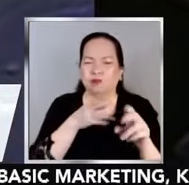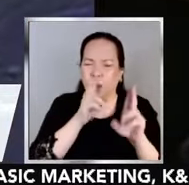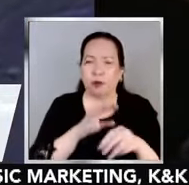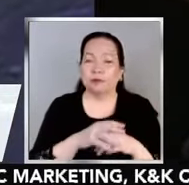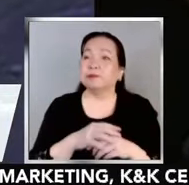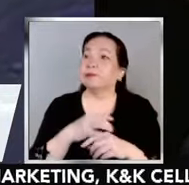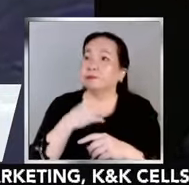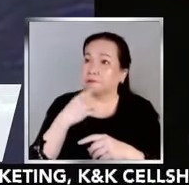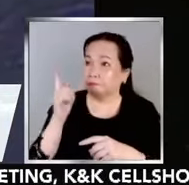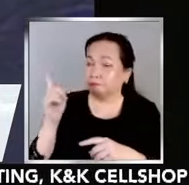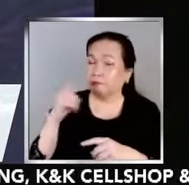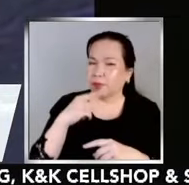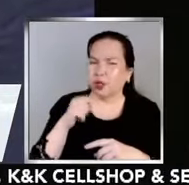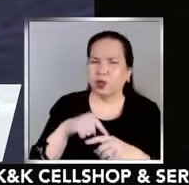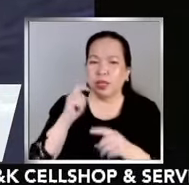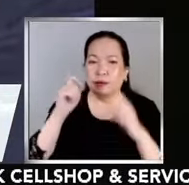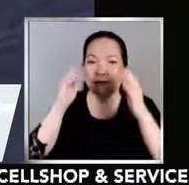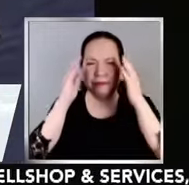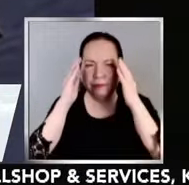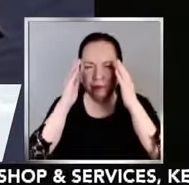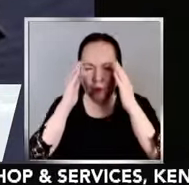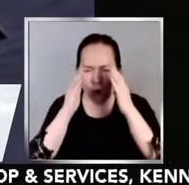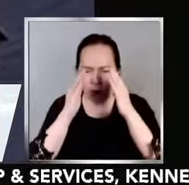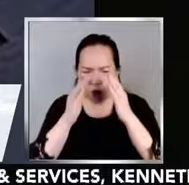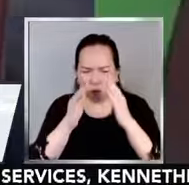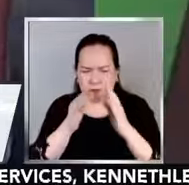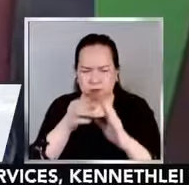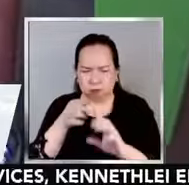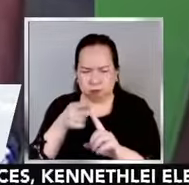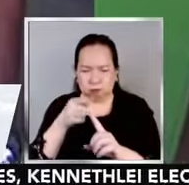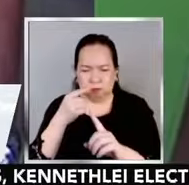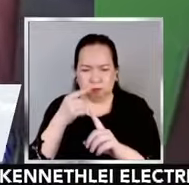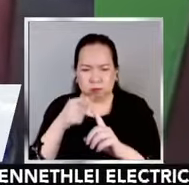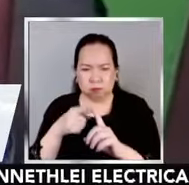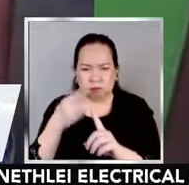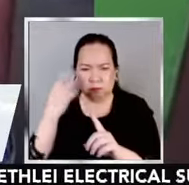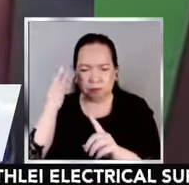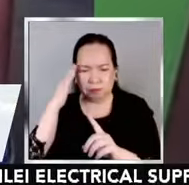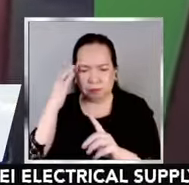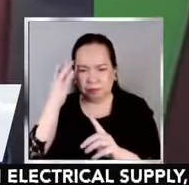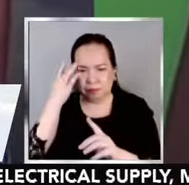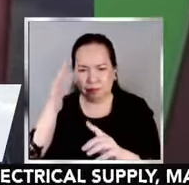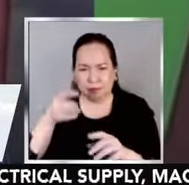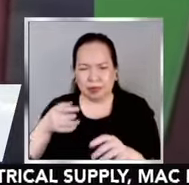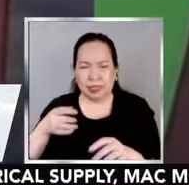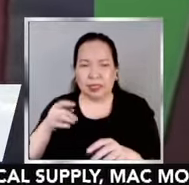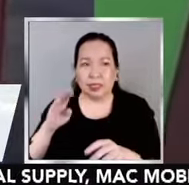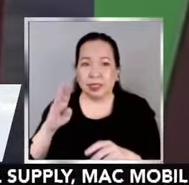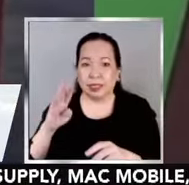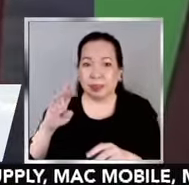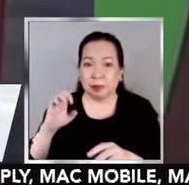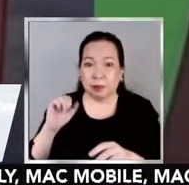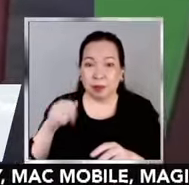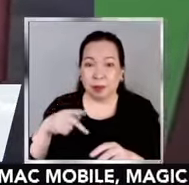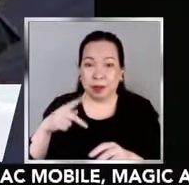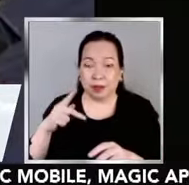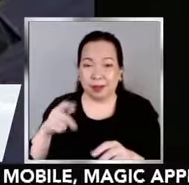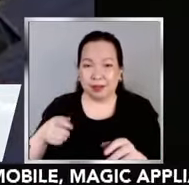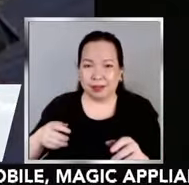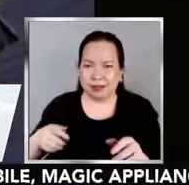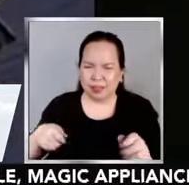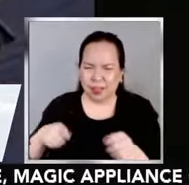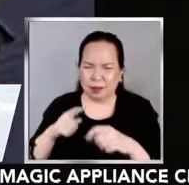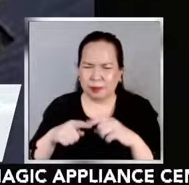yung concentrate at saka kailangan magaling sila bumrek. At kung magaling ka na, kailangan mo mag-concentration para